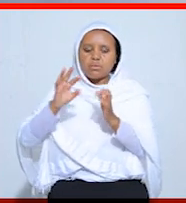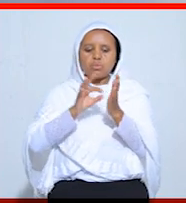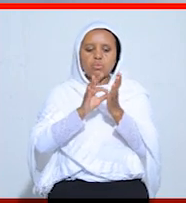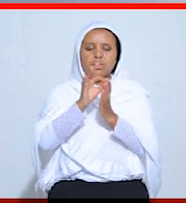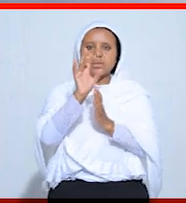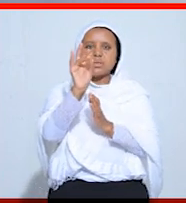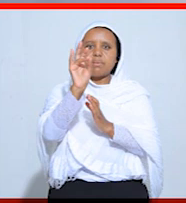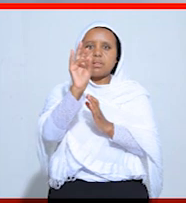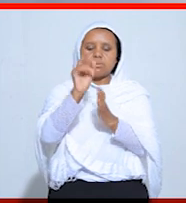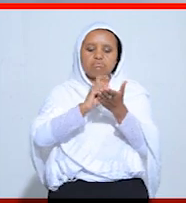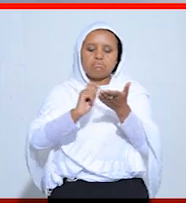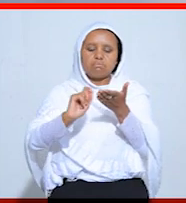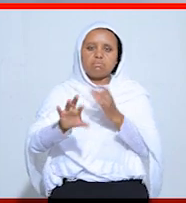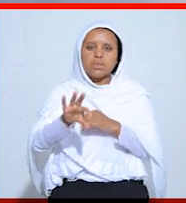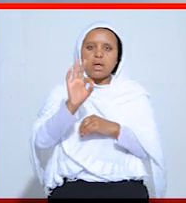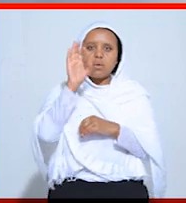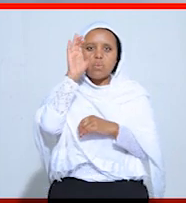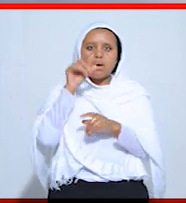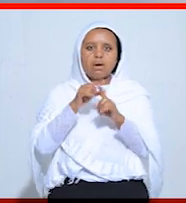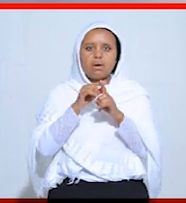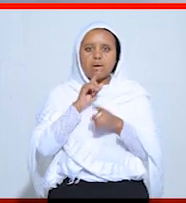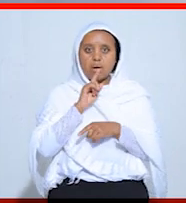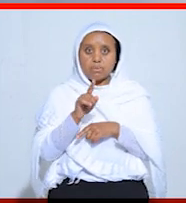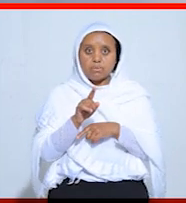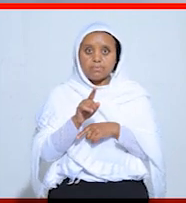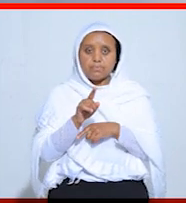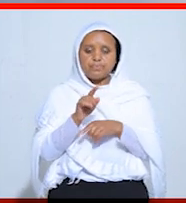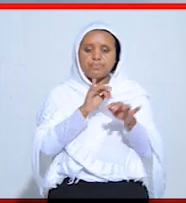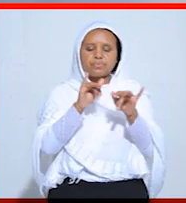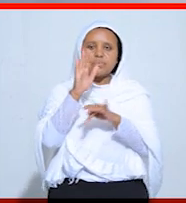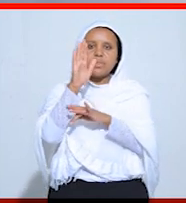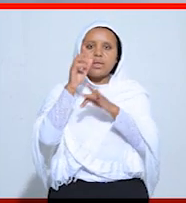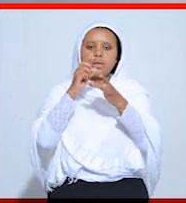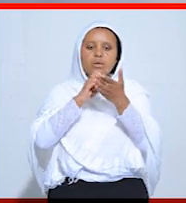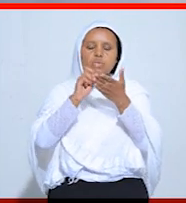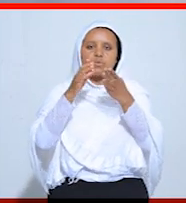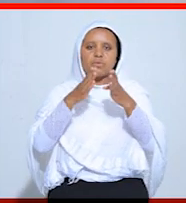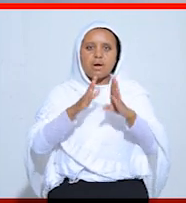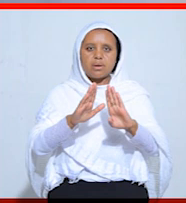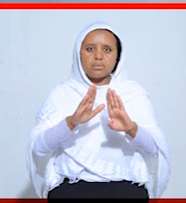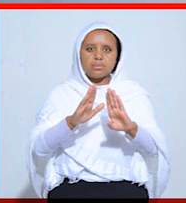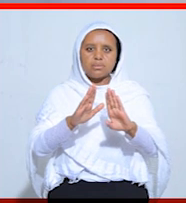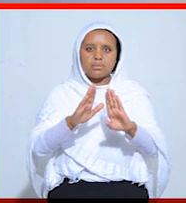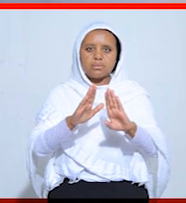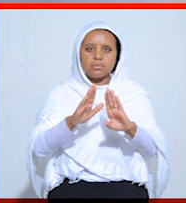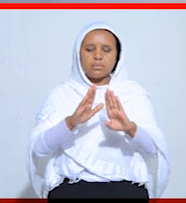ቁጥር 7 ላይ ተመዝግቦ የምናገኘው ኃይለ ቃል ነው። እንደ እግዚአብሔር ቅዱስ ፈቃድ